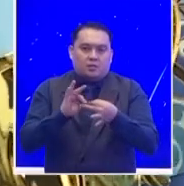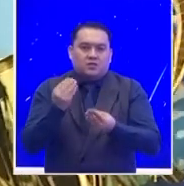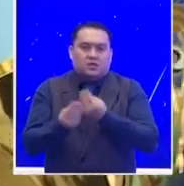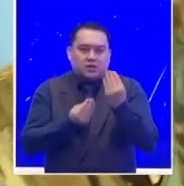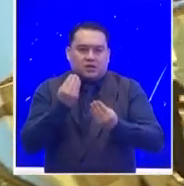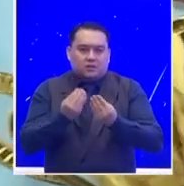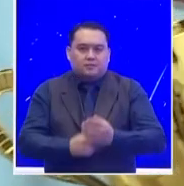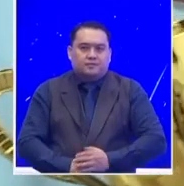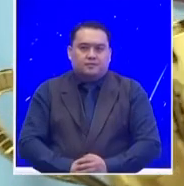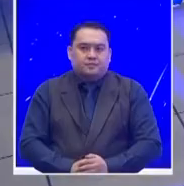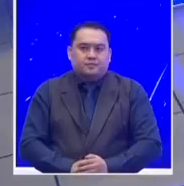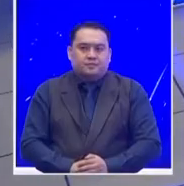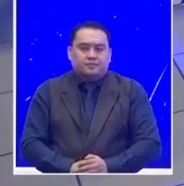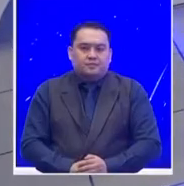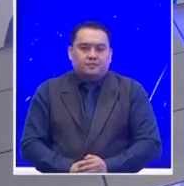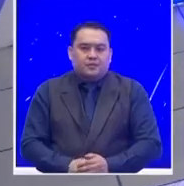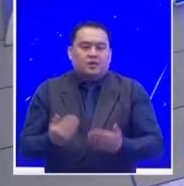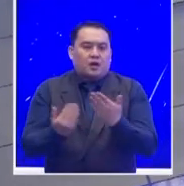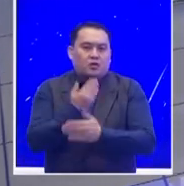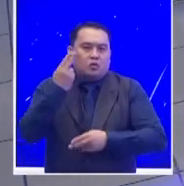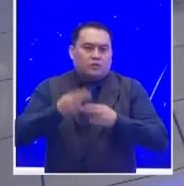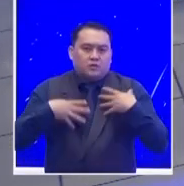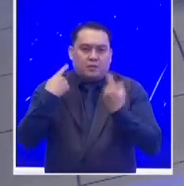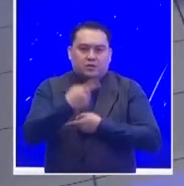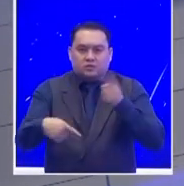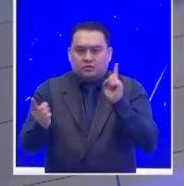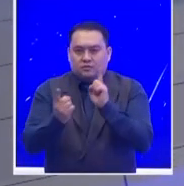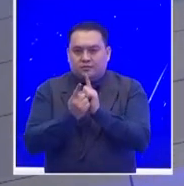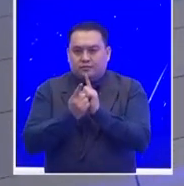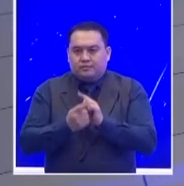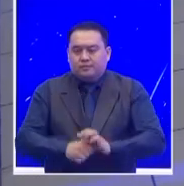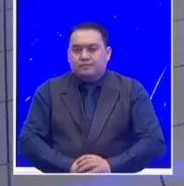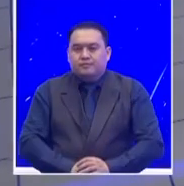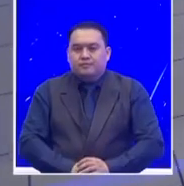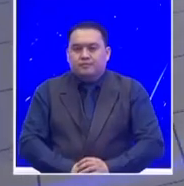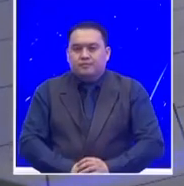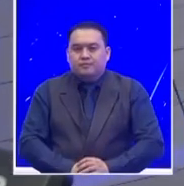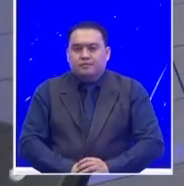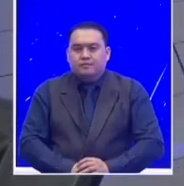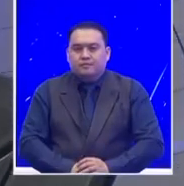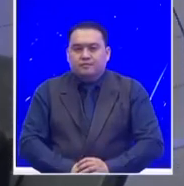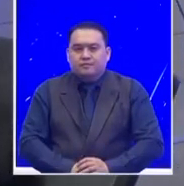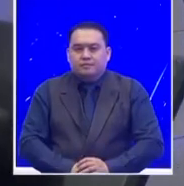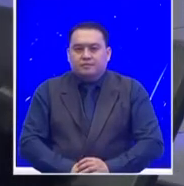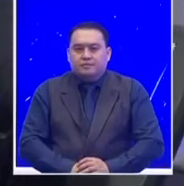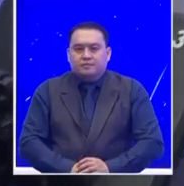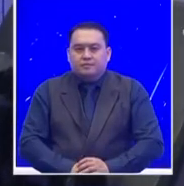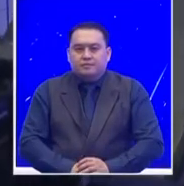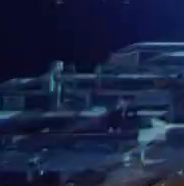игры. Такими событиями был насыщен уходящий день. Спасибо за внимание. До свидания.